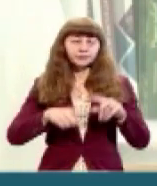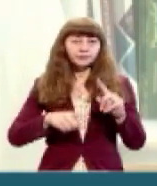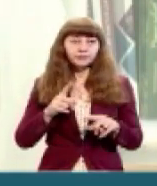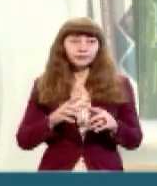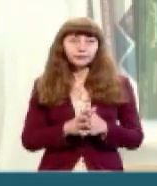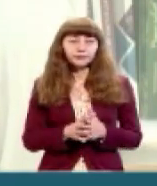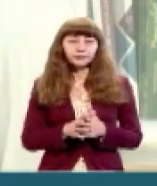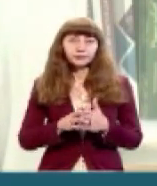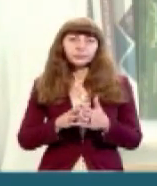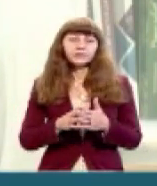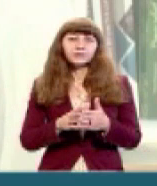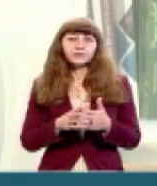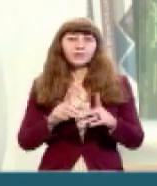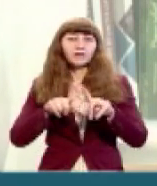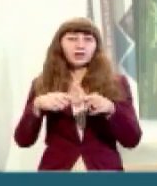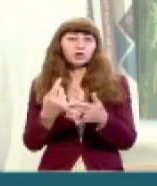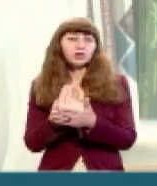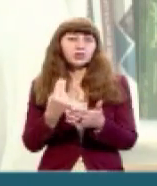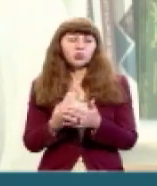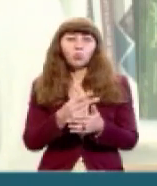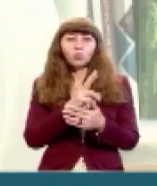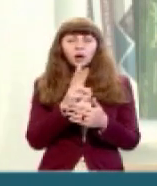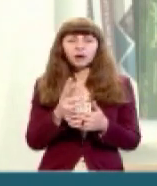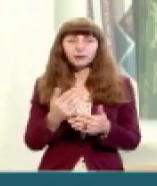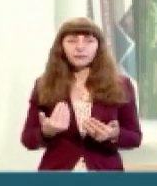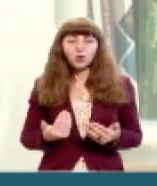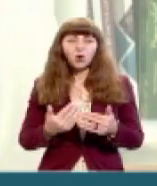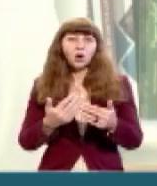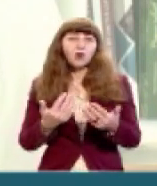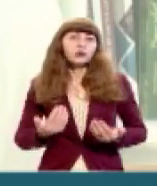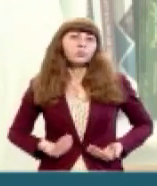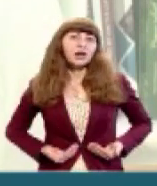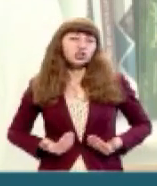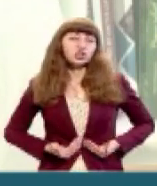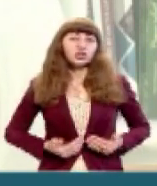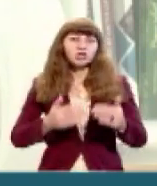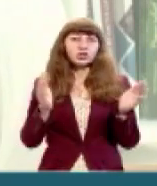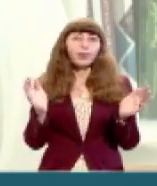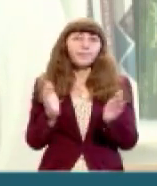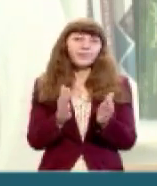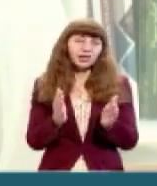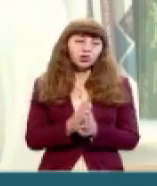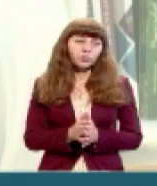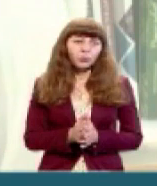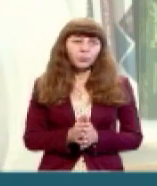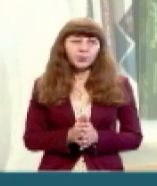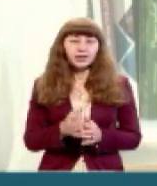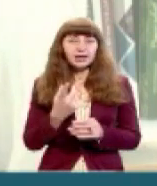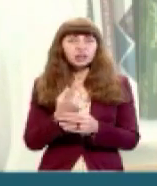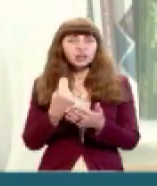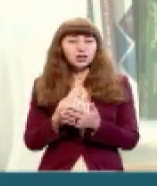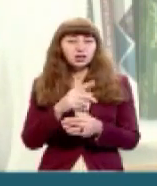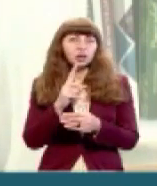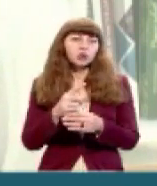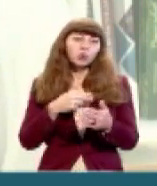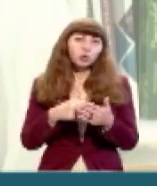ата-аналар міндетті түрде балаға мектеп формасын немесе оқу құралдарын сатып алу керек. Рудный Қарабалық ауданына толықтай төлем аударылды. Қазіргі